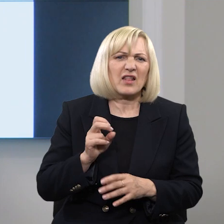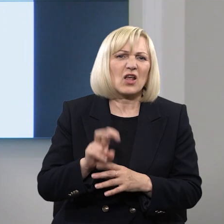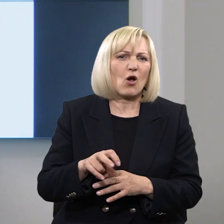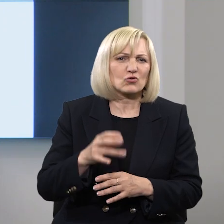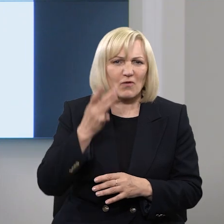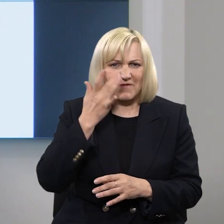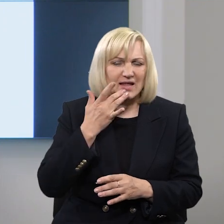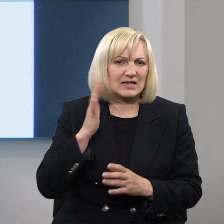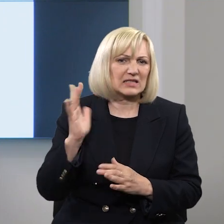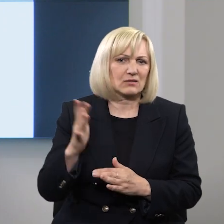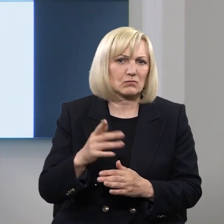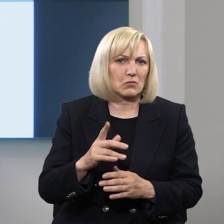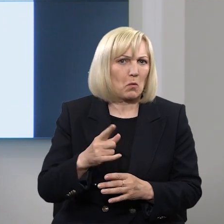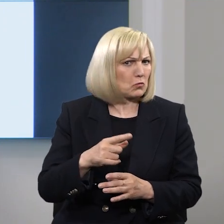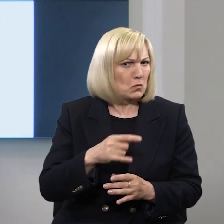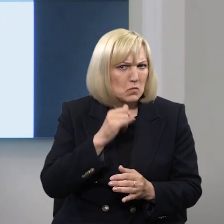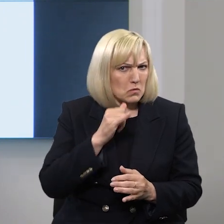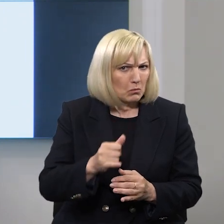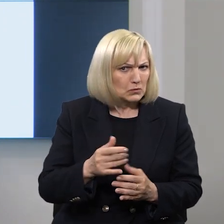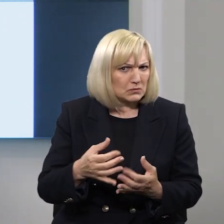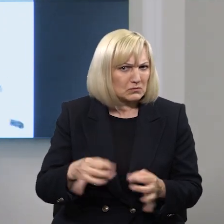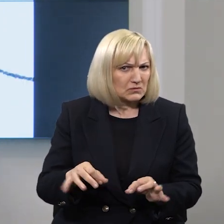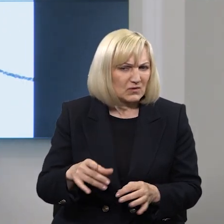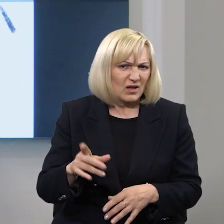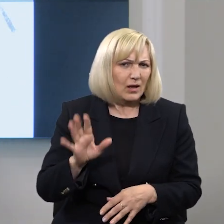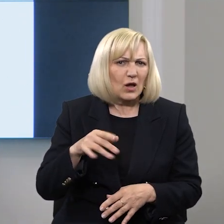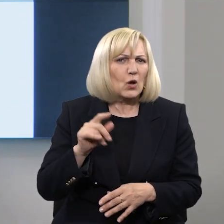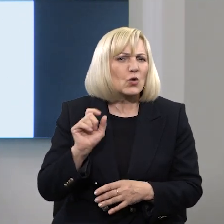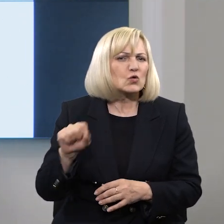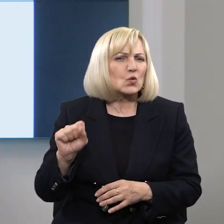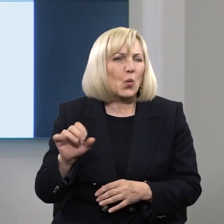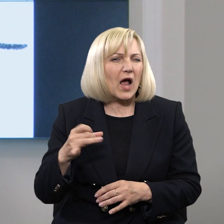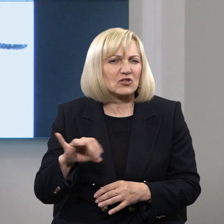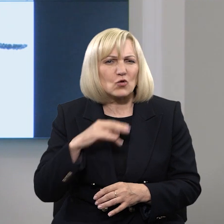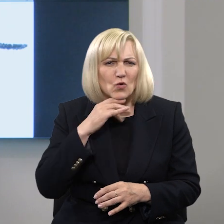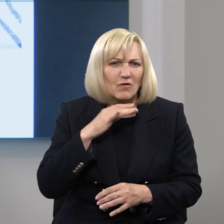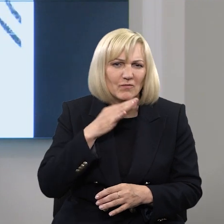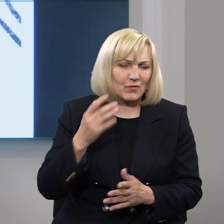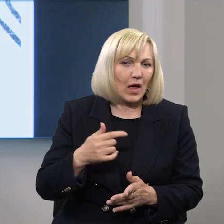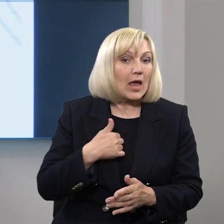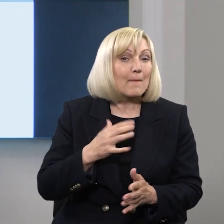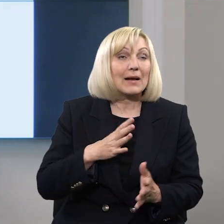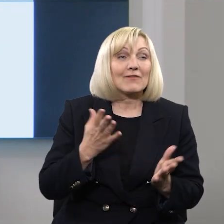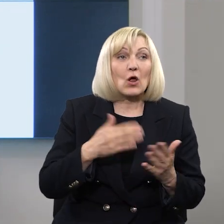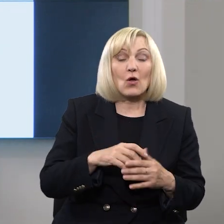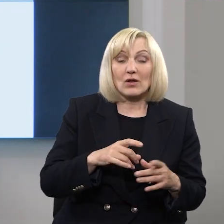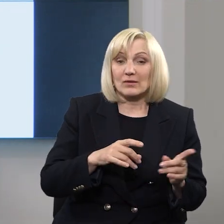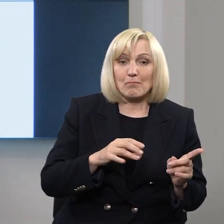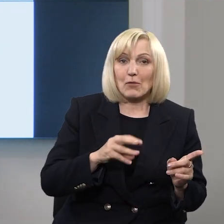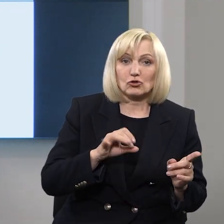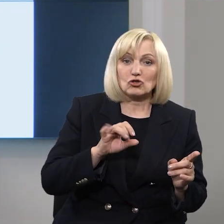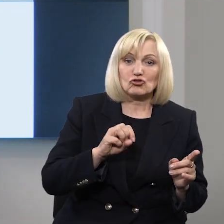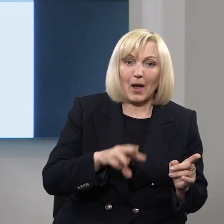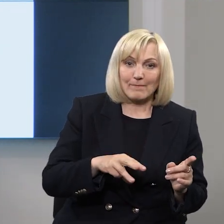летний сад чего вы никогда не допустите в музей дураков и стукачей Анна